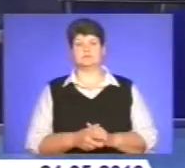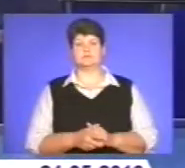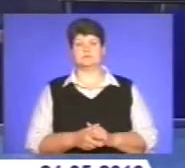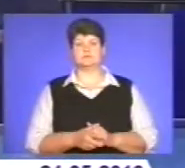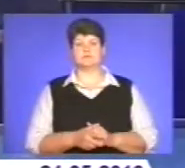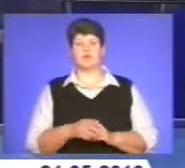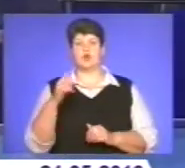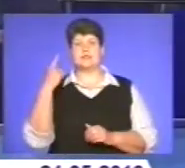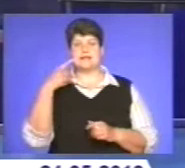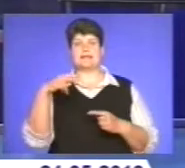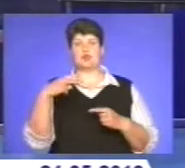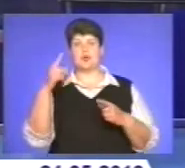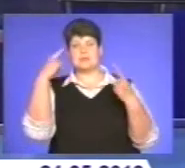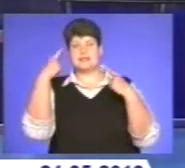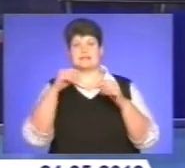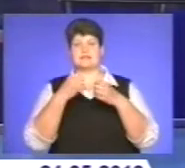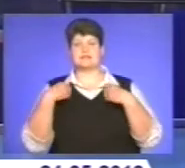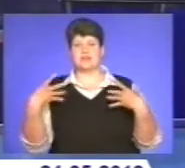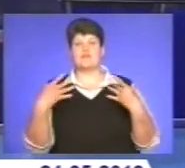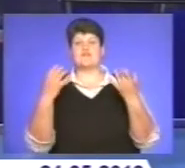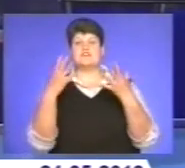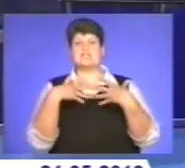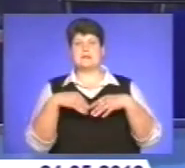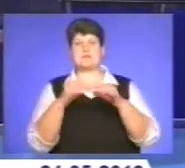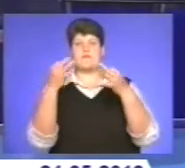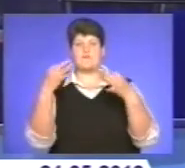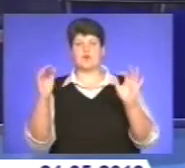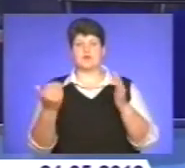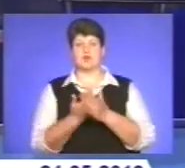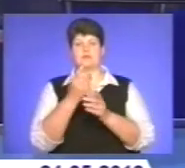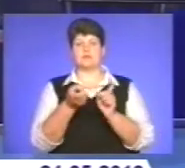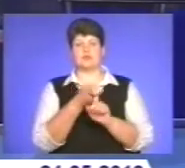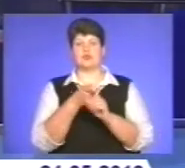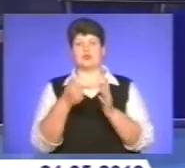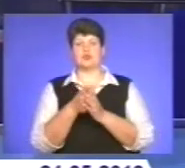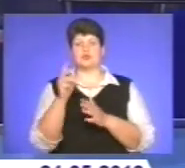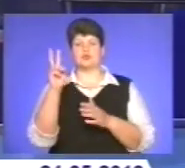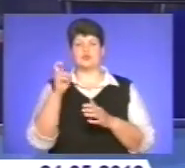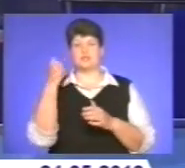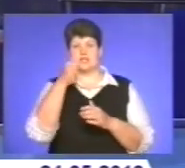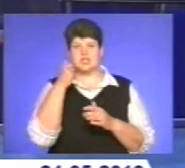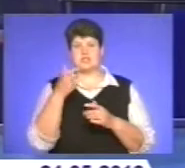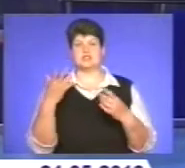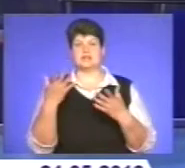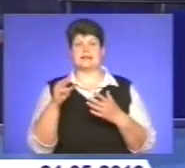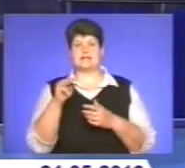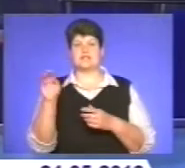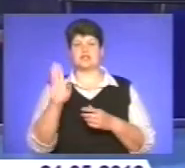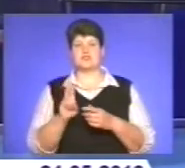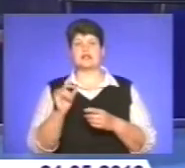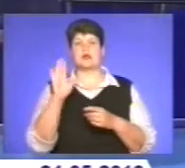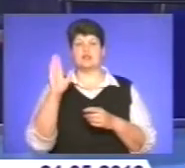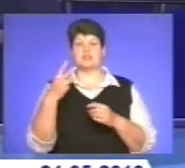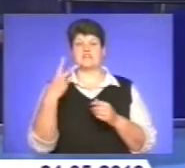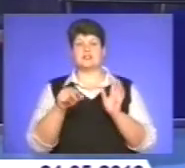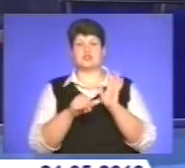Обласне літературно-мистецьке свято в сім'ї Вольній Новій, приурочене підготовці до 200-річчя від дня народження Тараса Шевченка, відбудеться 26